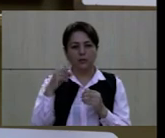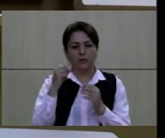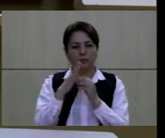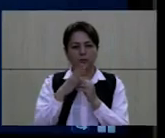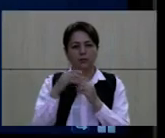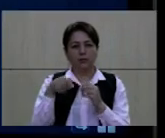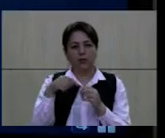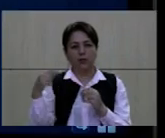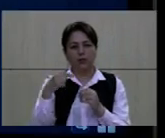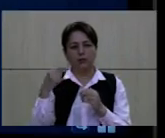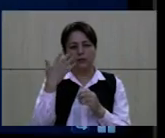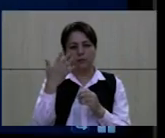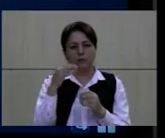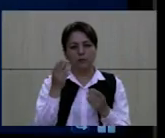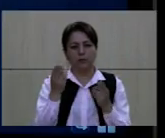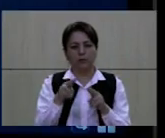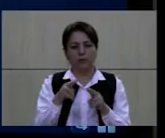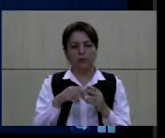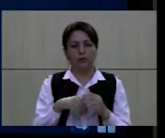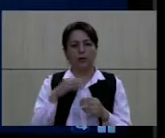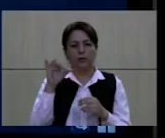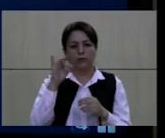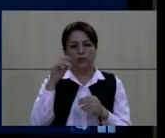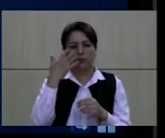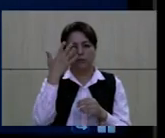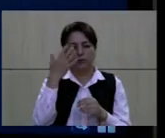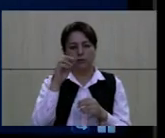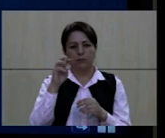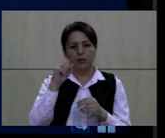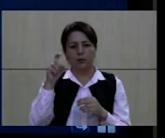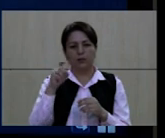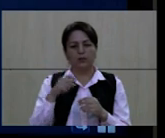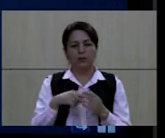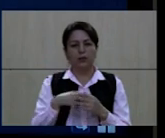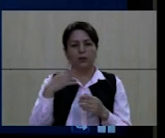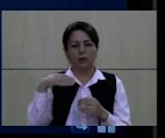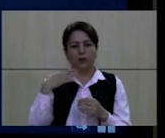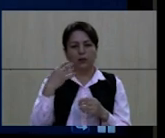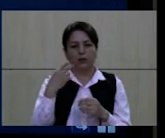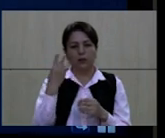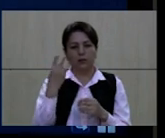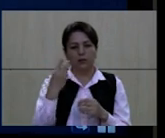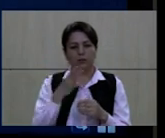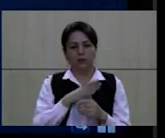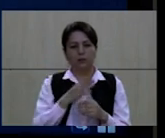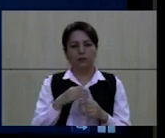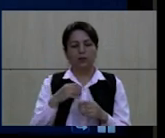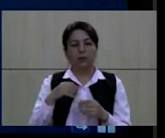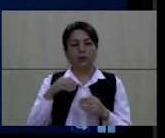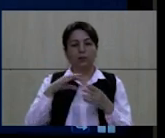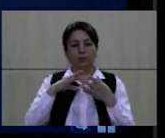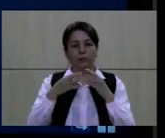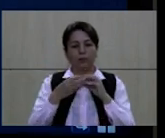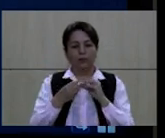ni ayirsak 5. Surati 5, mahraji esa 42. Butun qismi